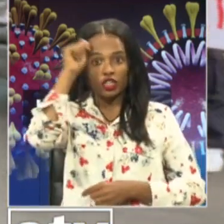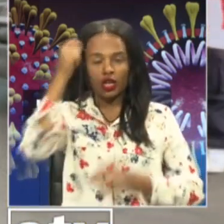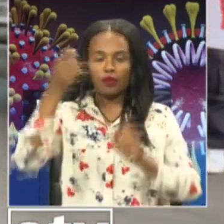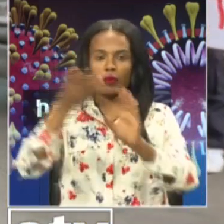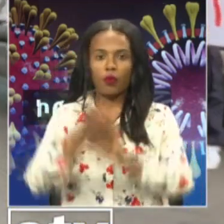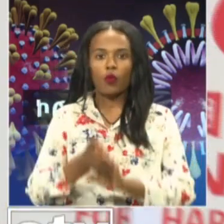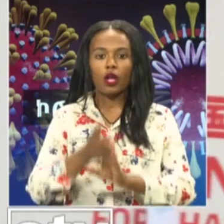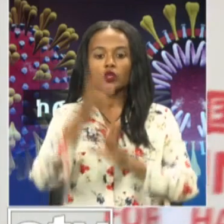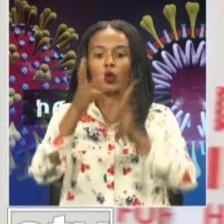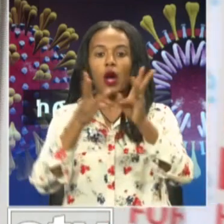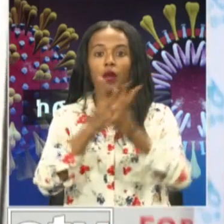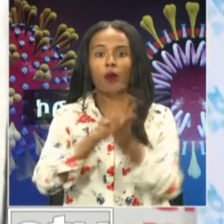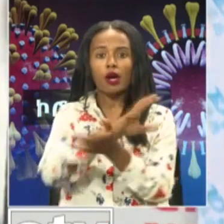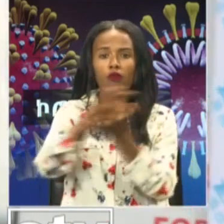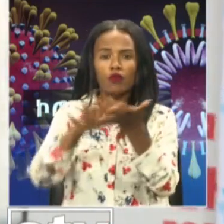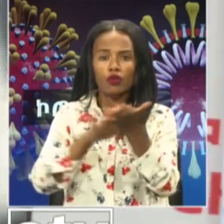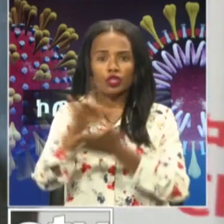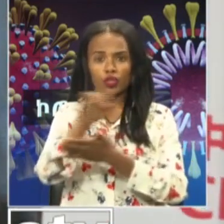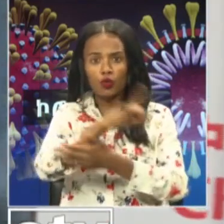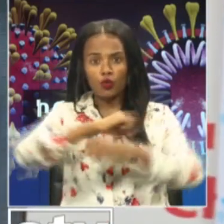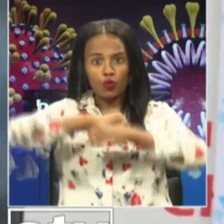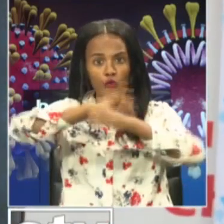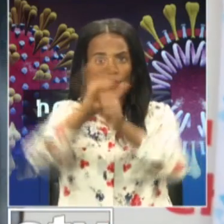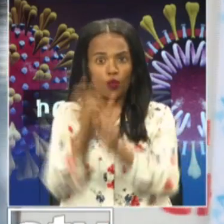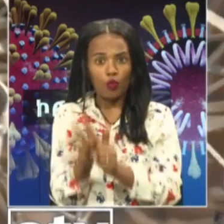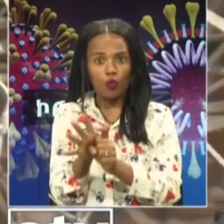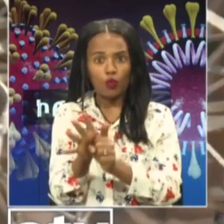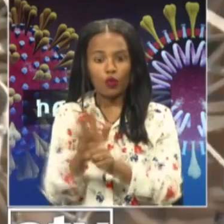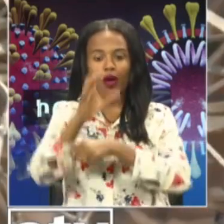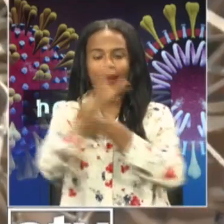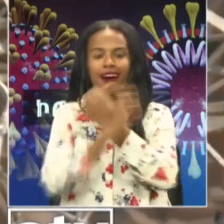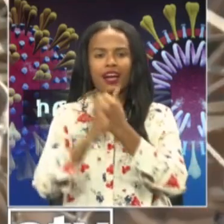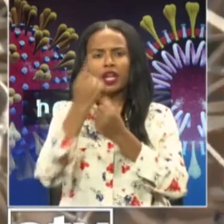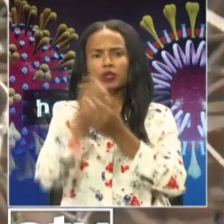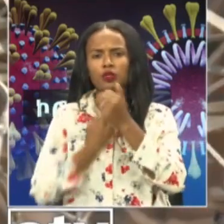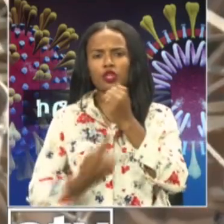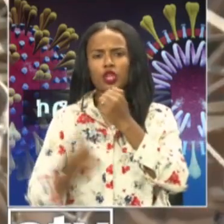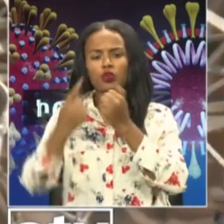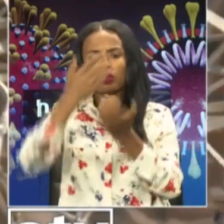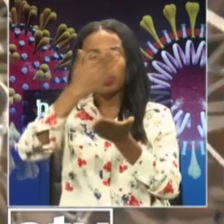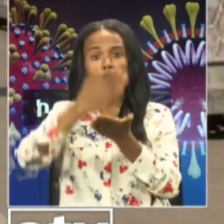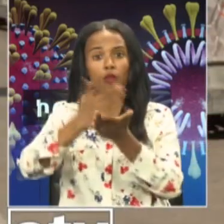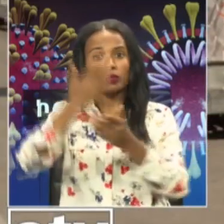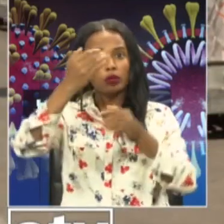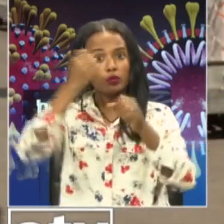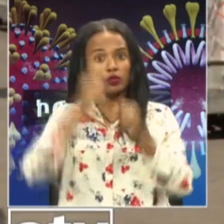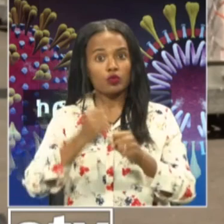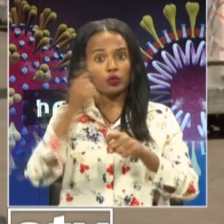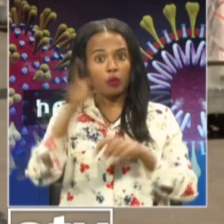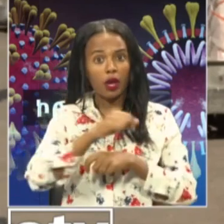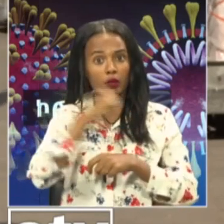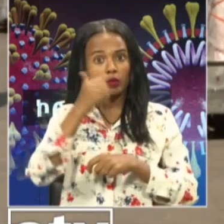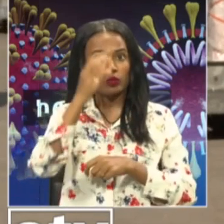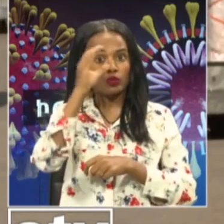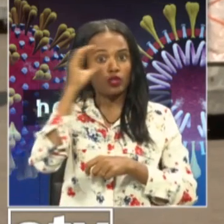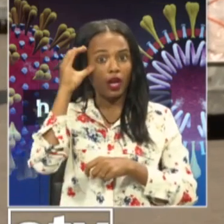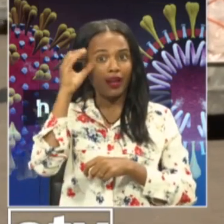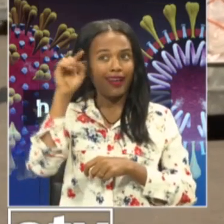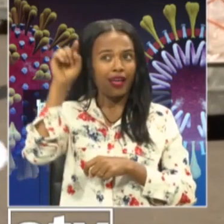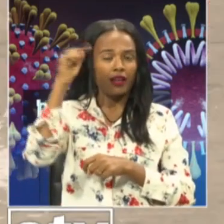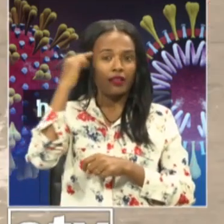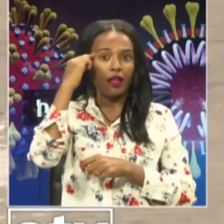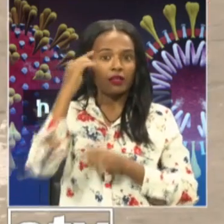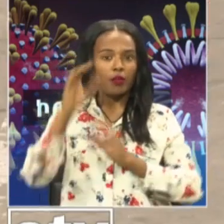በበኩላቸው ዓለም አቀፍ ወረርሽኝ የሆነውን ኮሮና ቫይረስን ሀገራት ብቻቸውን ሊያቆሙት የሚችሉ ባለመሆኑ ቻይና ያንን